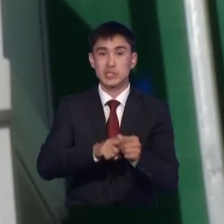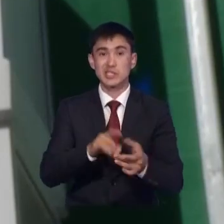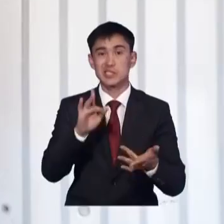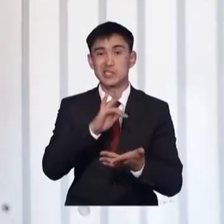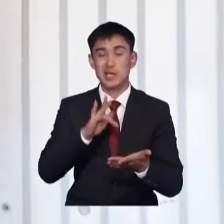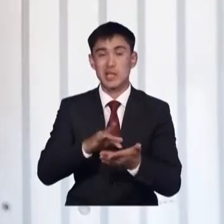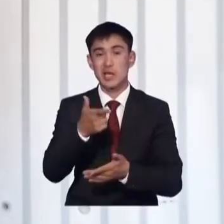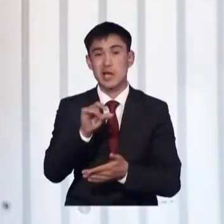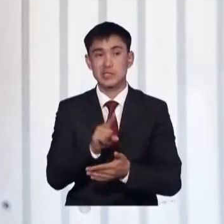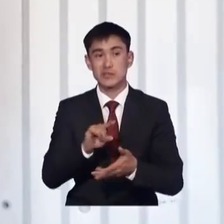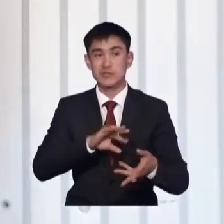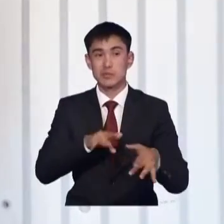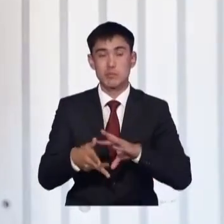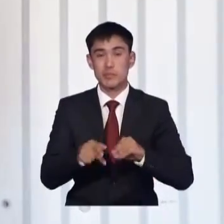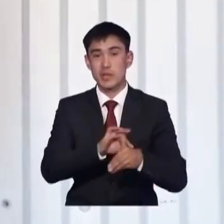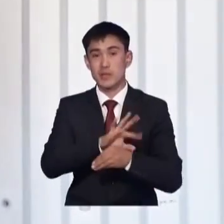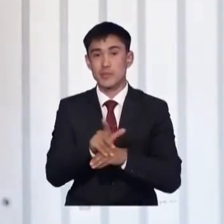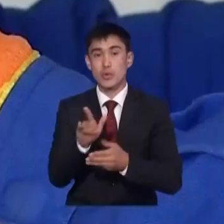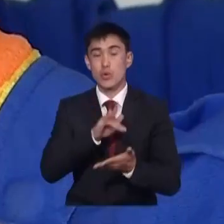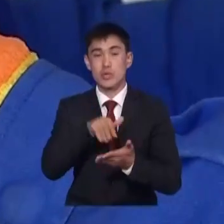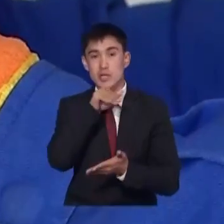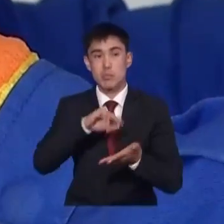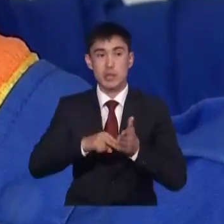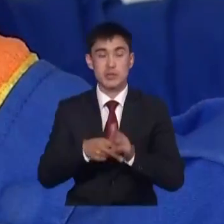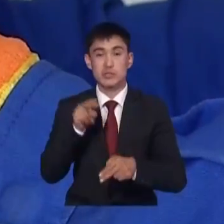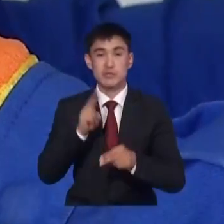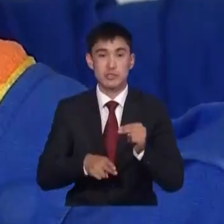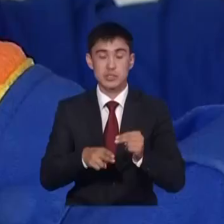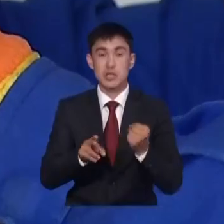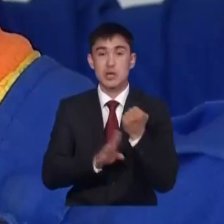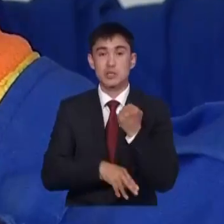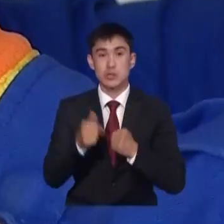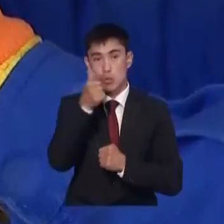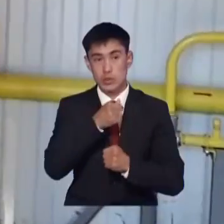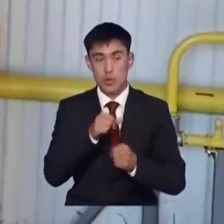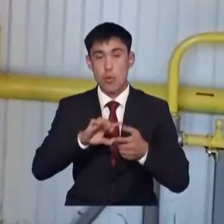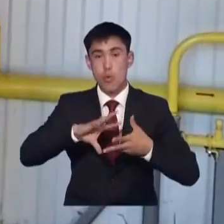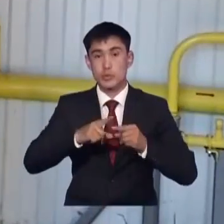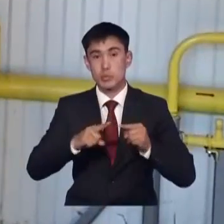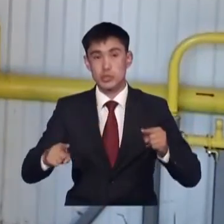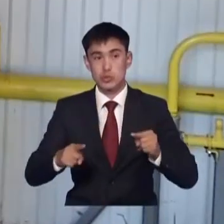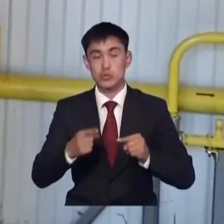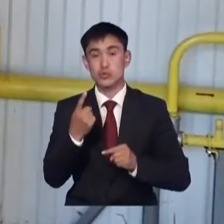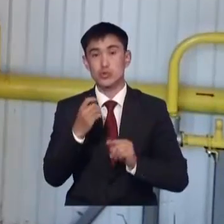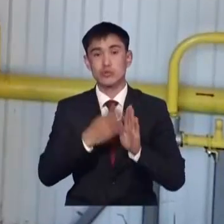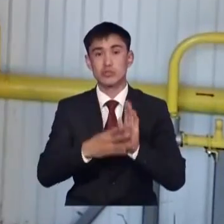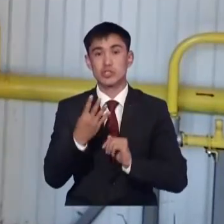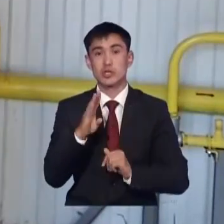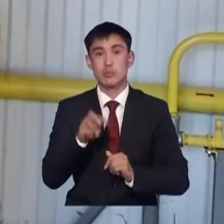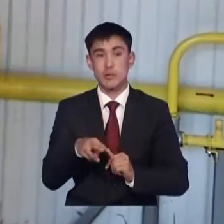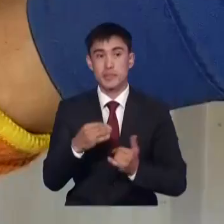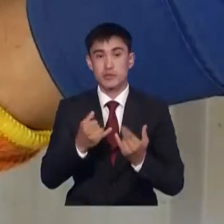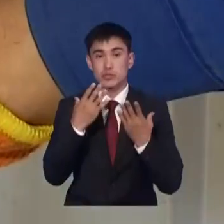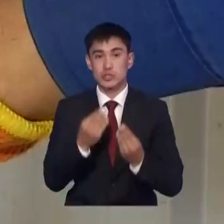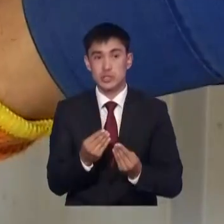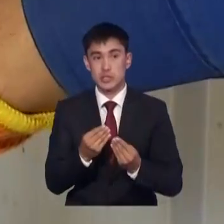центральному газу в целом процесс газификации города Текели планируется завершить к концу года общая протяжённость газопровода 194 км на